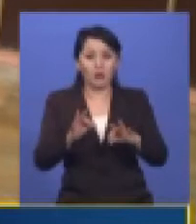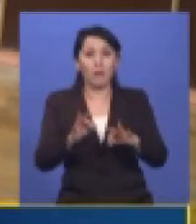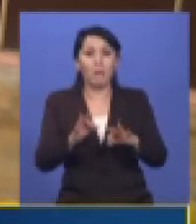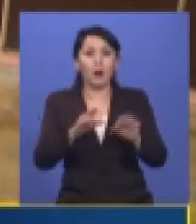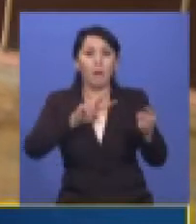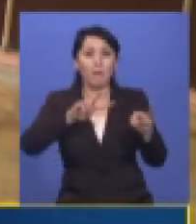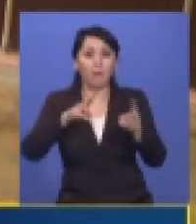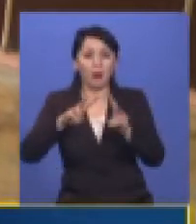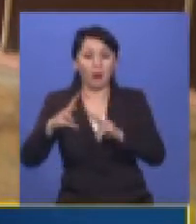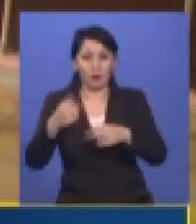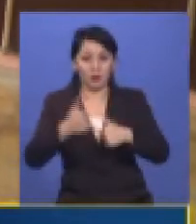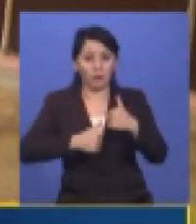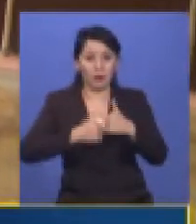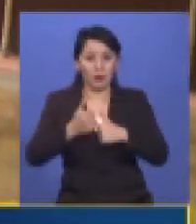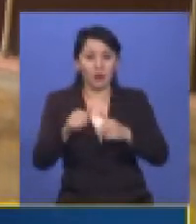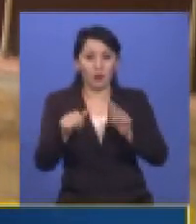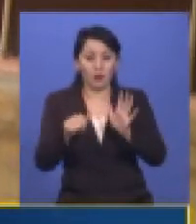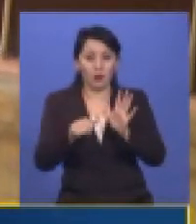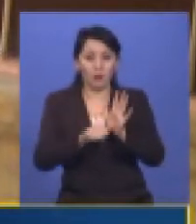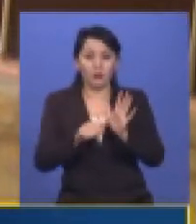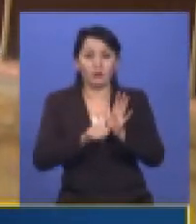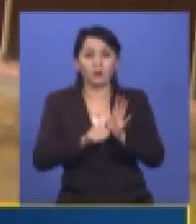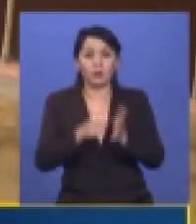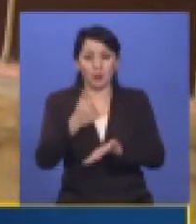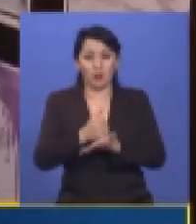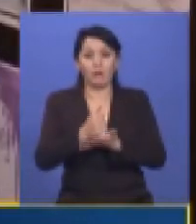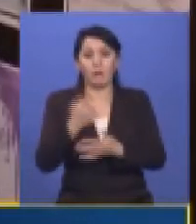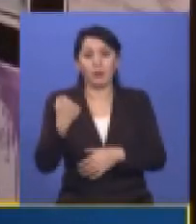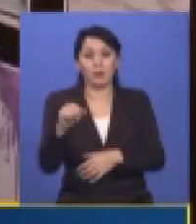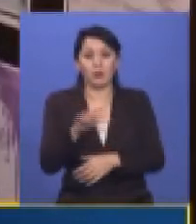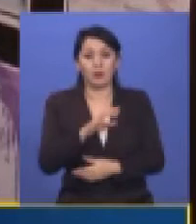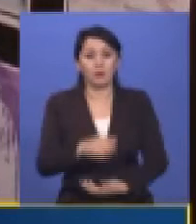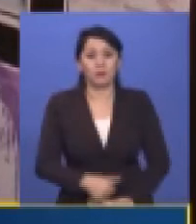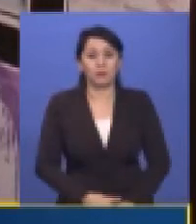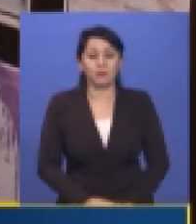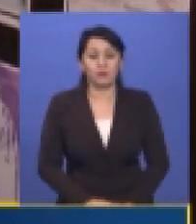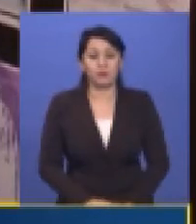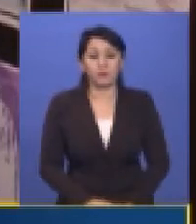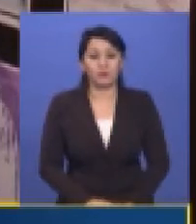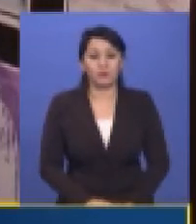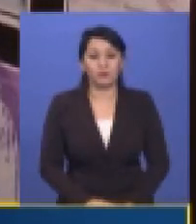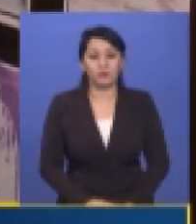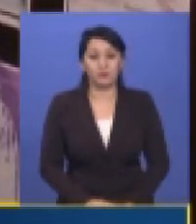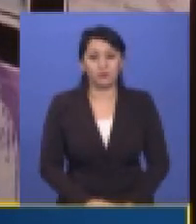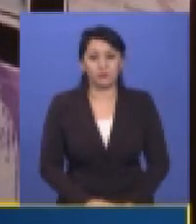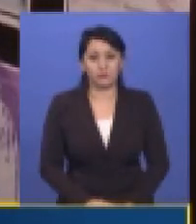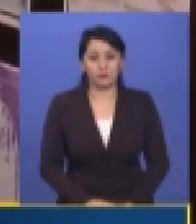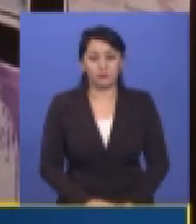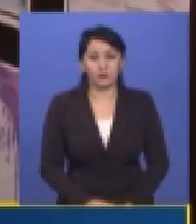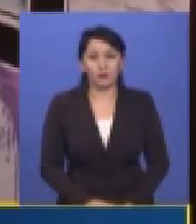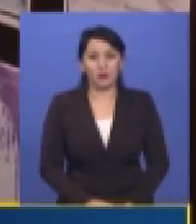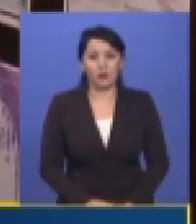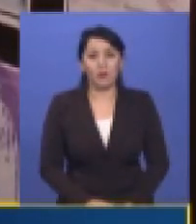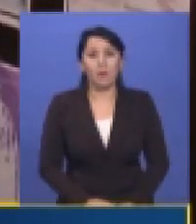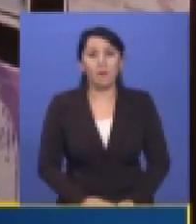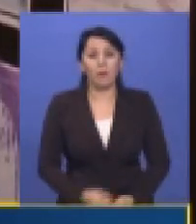бишілердің байқауға дайындаған алтын нөмірі де гран-приға лайық деп шешті. Именно это направление мы встречаем на конкурсах, конечно, редко. Біздің